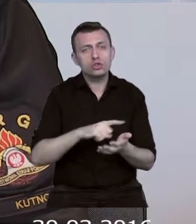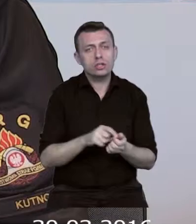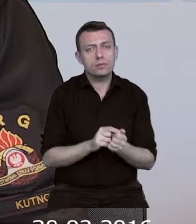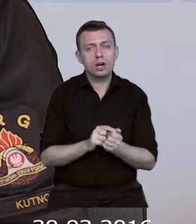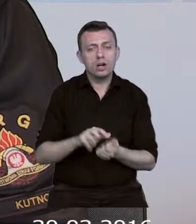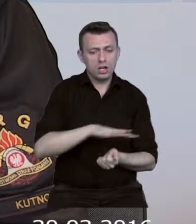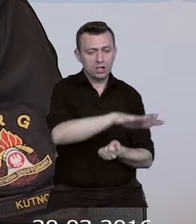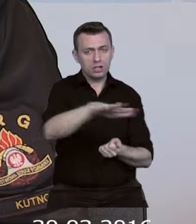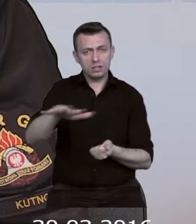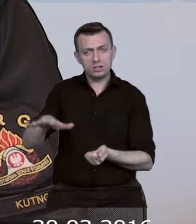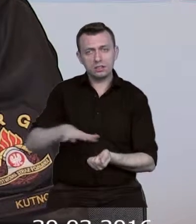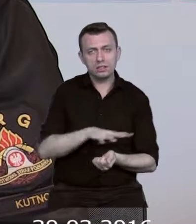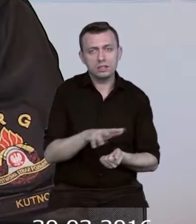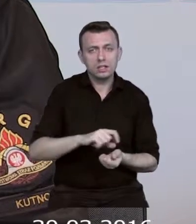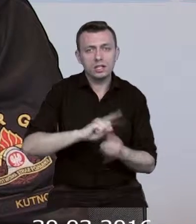się bardzo szybko,